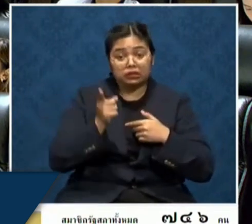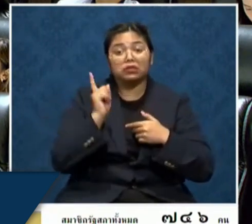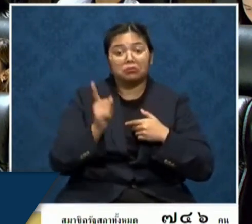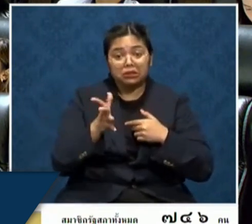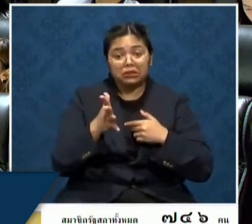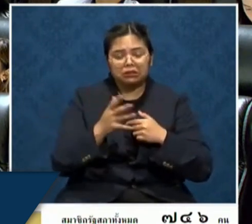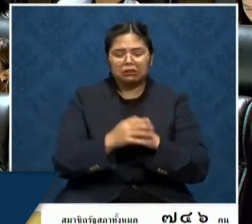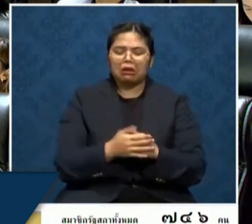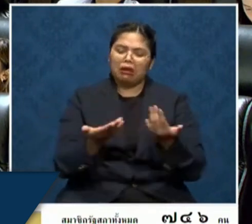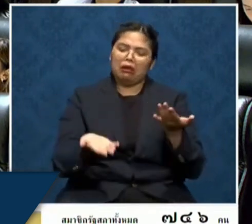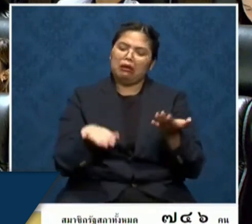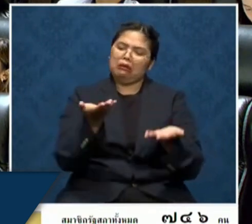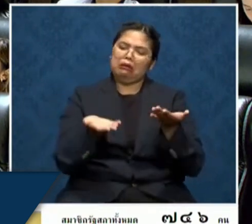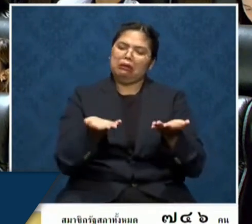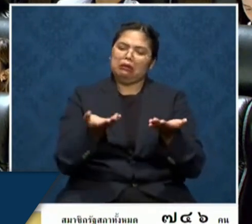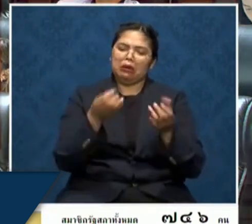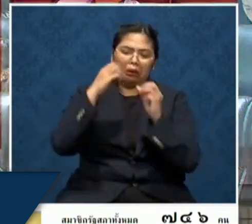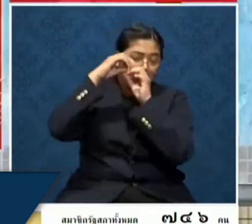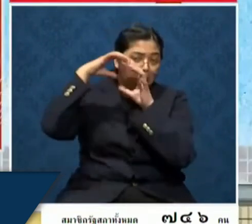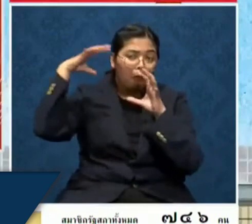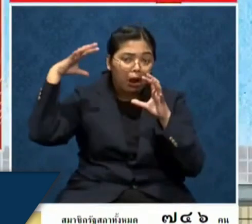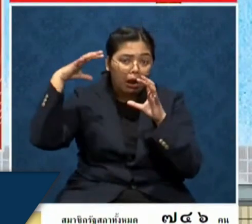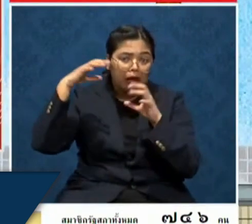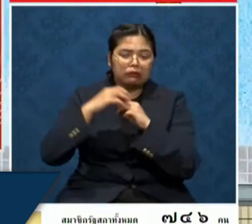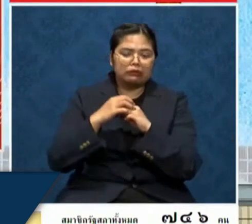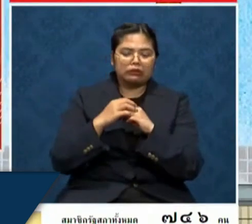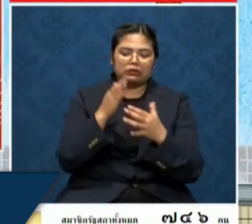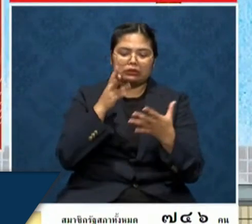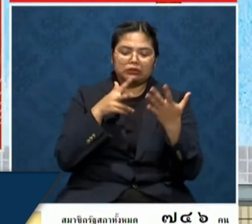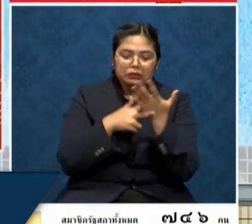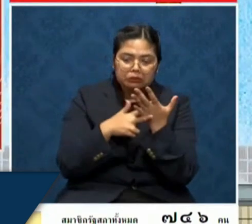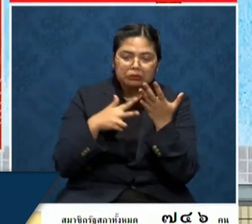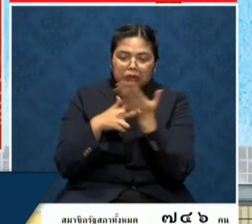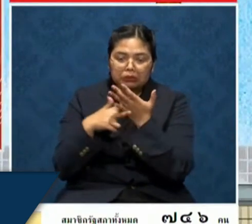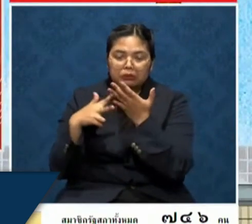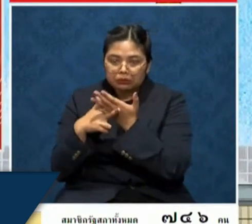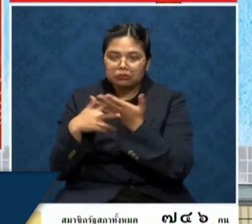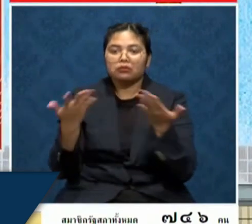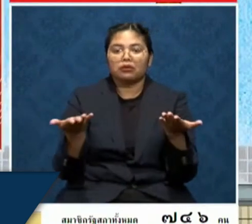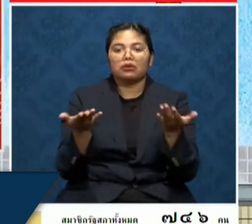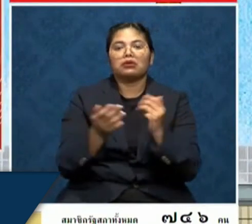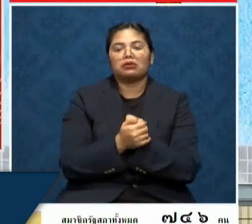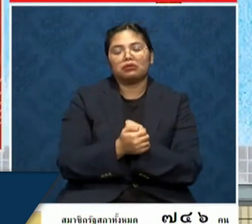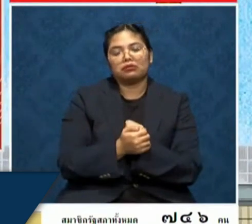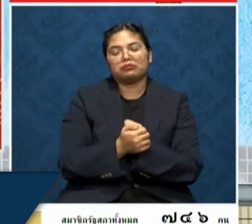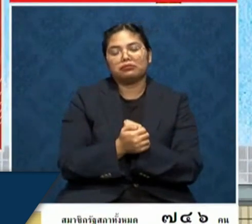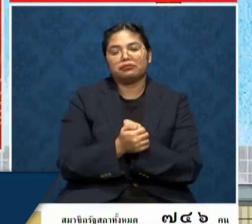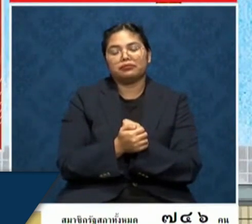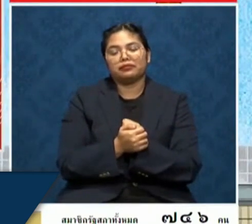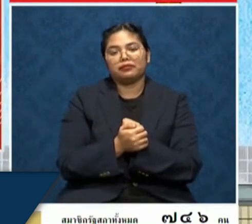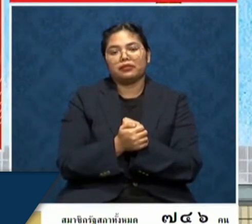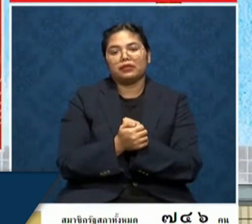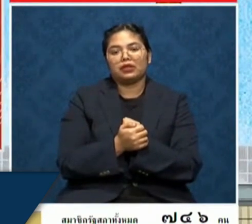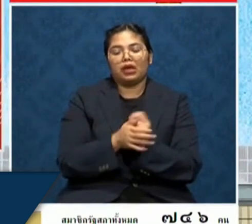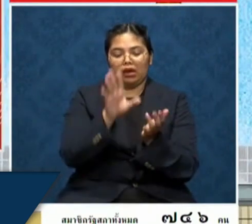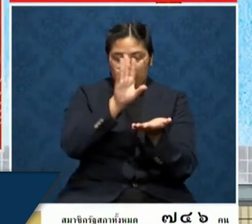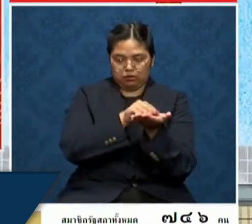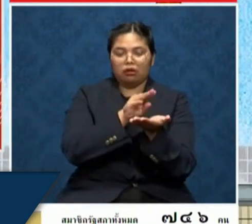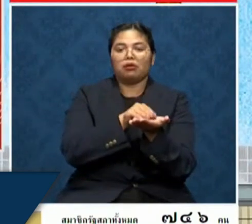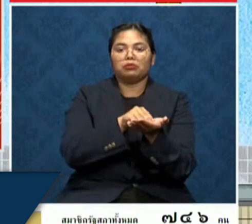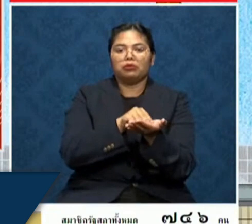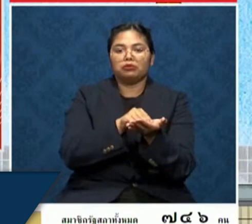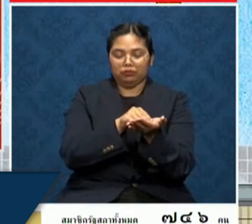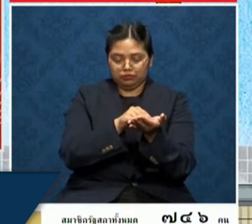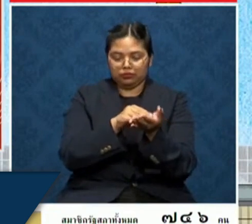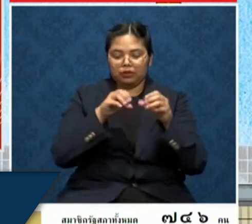หรือเป็นเครื่องยนต์ที่ติดดับผมมีข้อมูลสำคัญมาแช